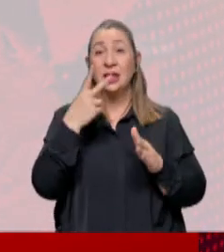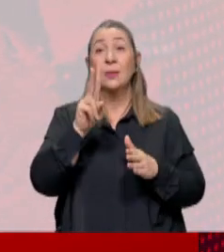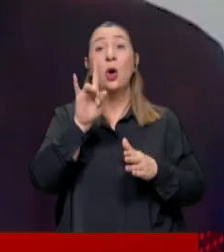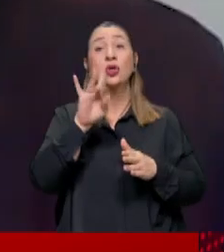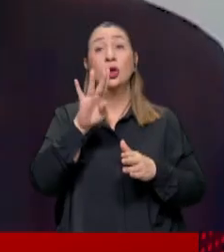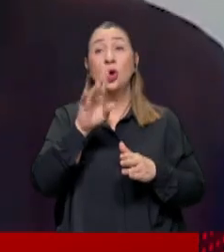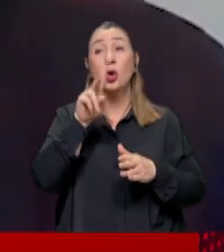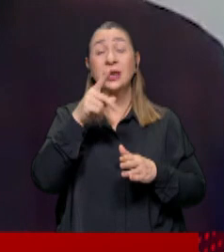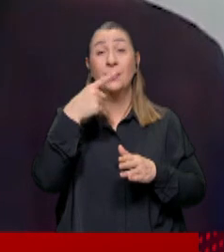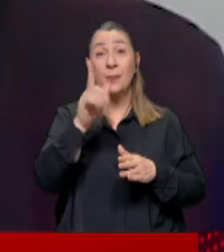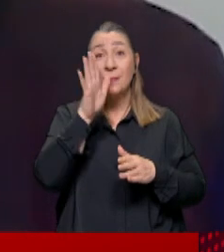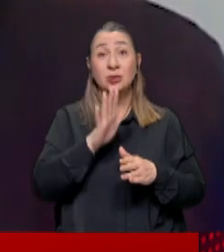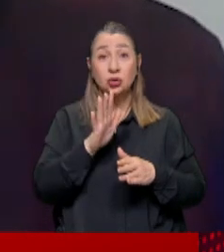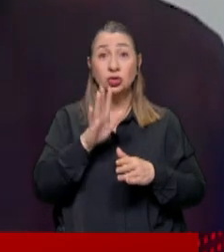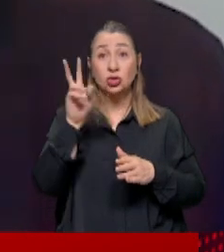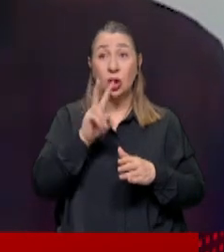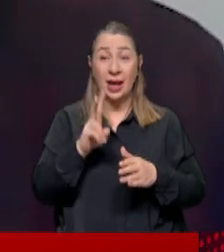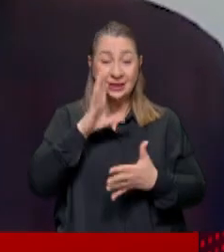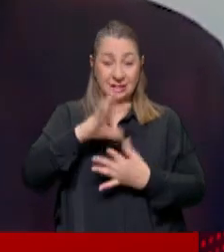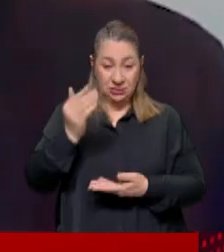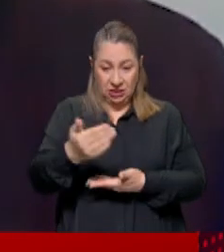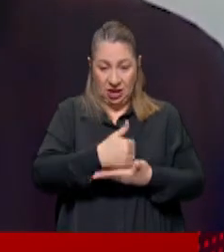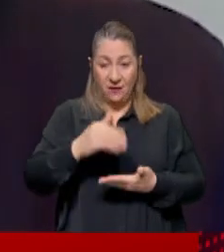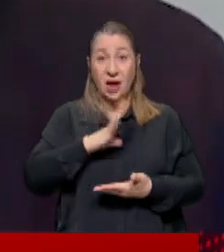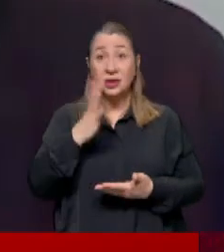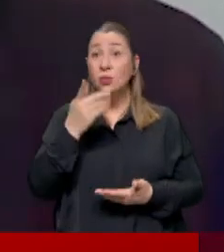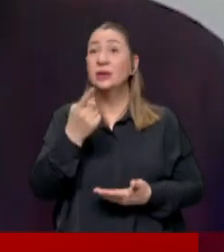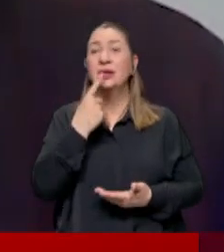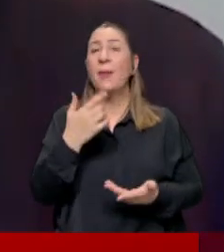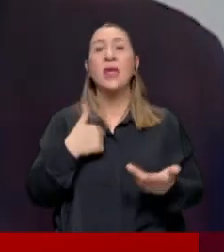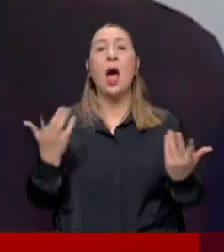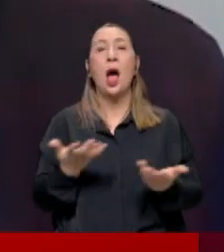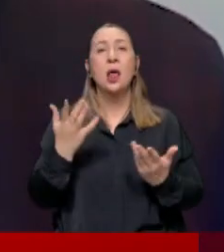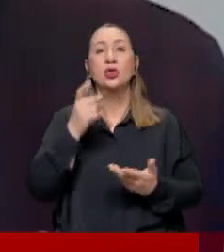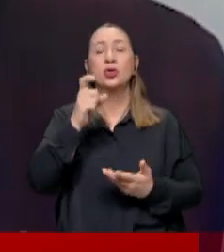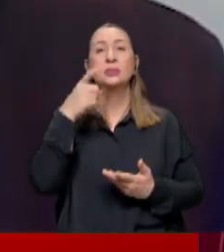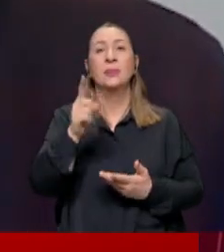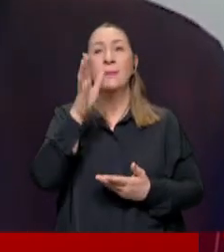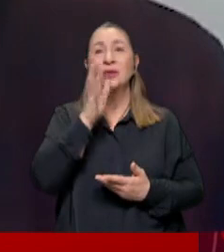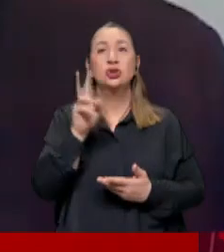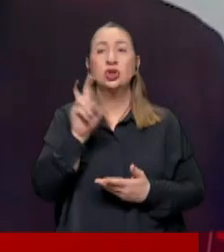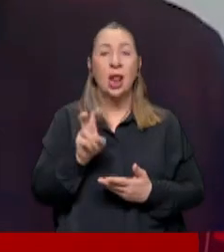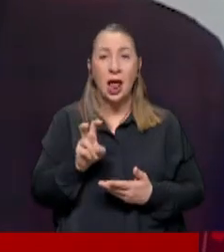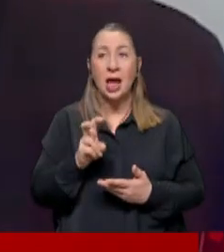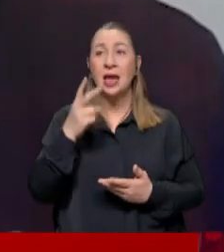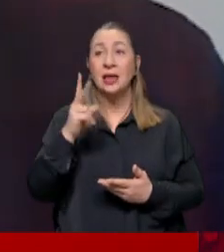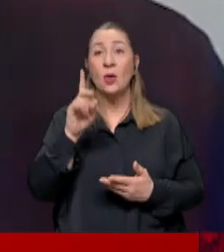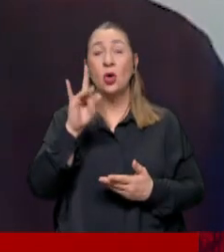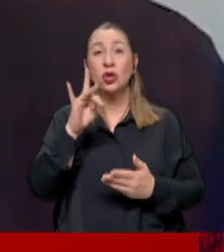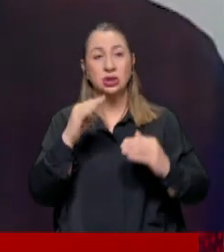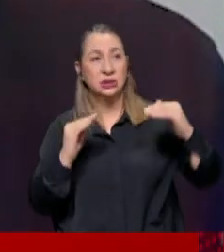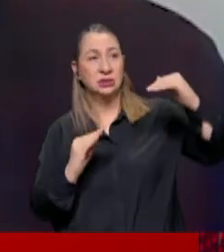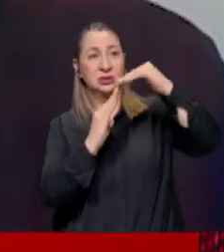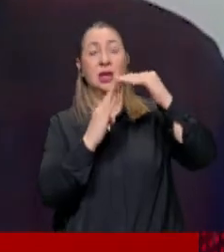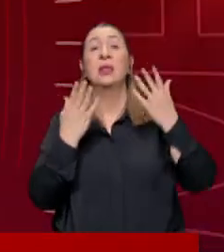2014 yılında 12.500 dolar civarında bir kişi başı gelir vardı. Bu demek ki biz hala 9.500 dolarla 2014'ün